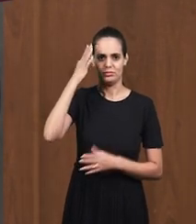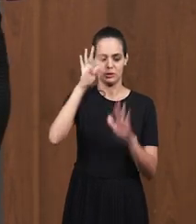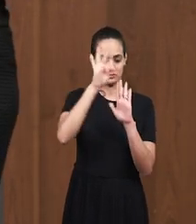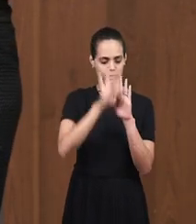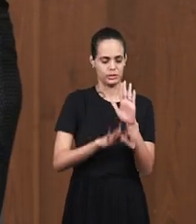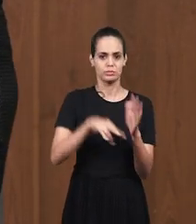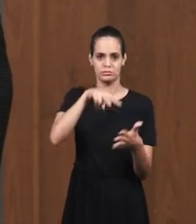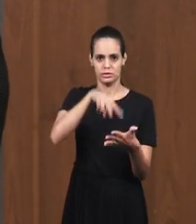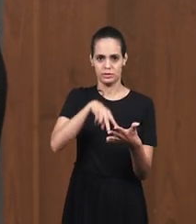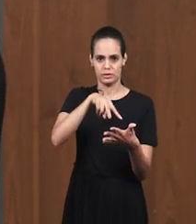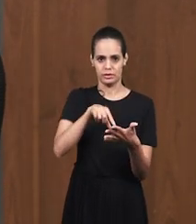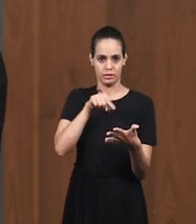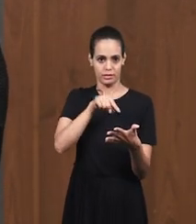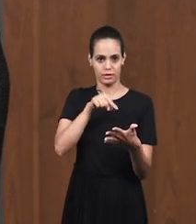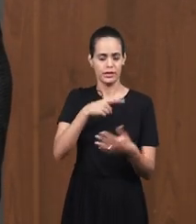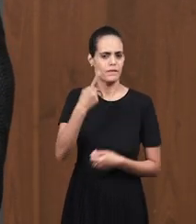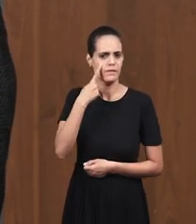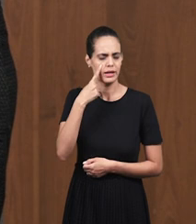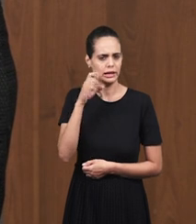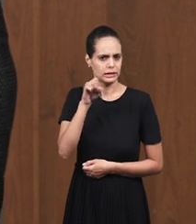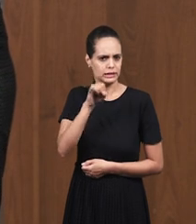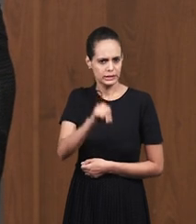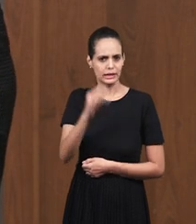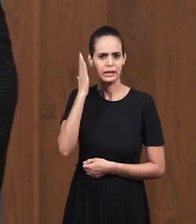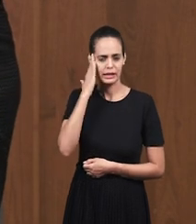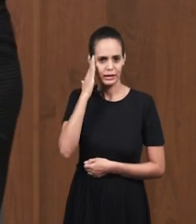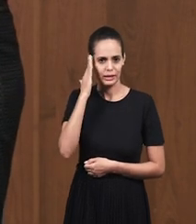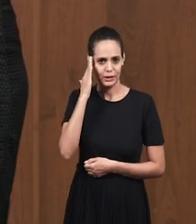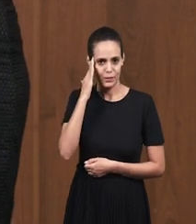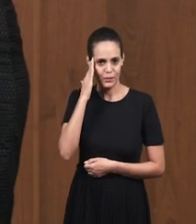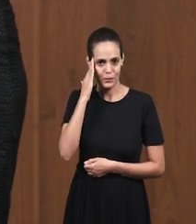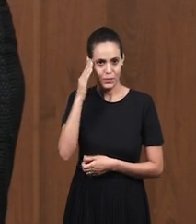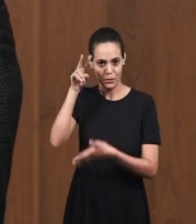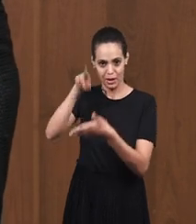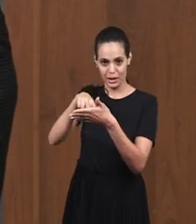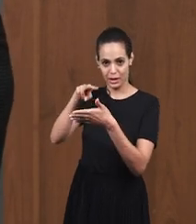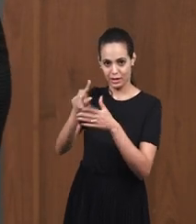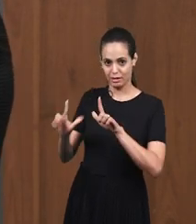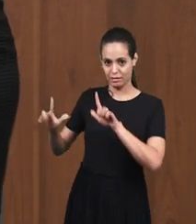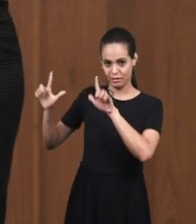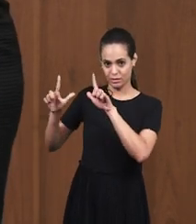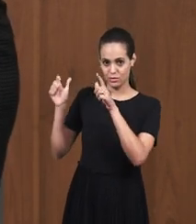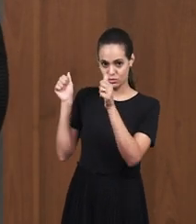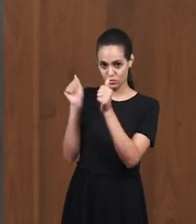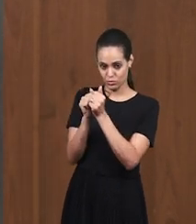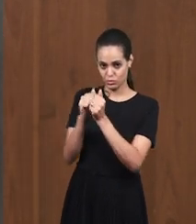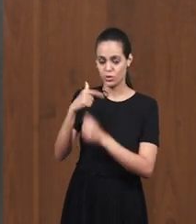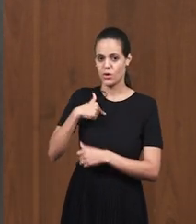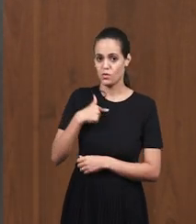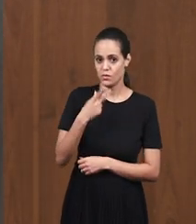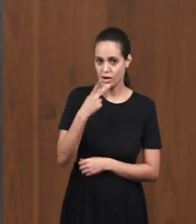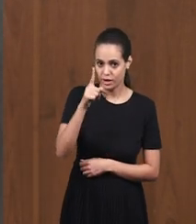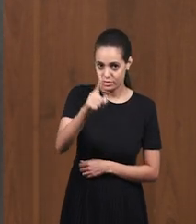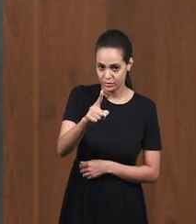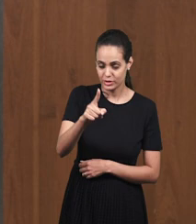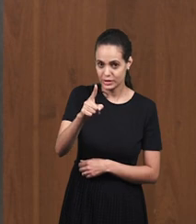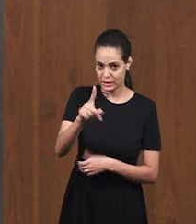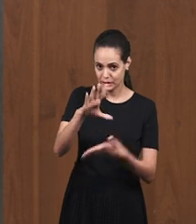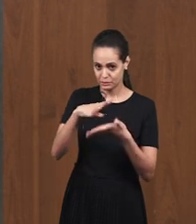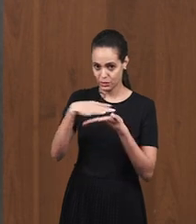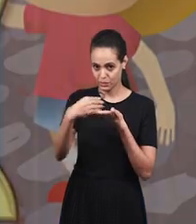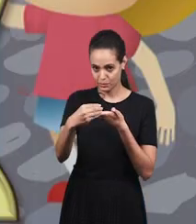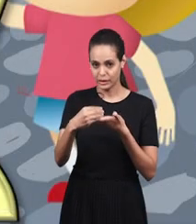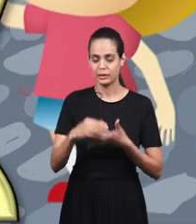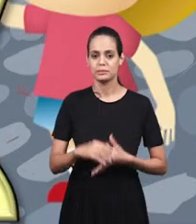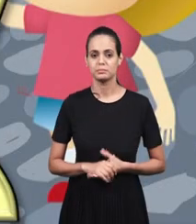lire ce texte ici. Nous allons voir si nous avons compris. D'accord? Hein? Vous lisez avec moi ici. Donc, je